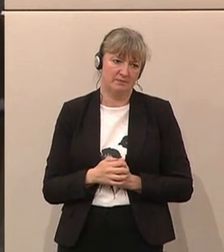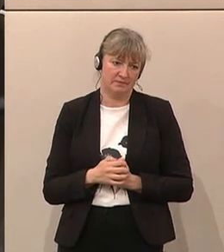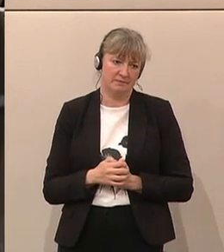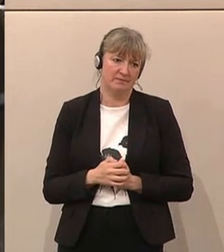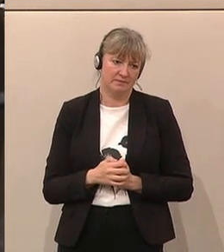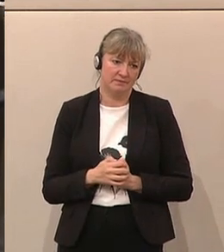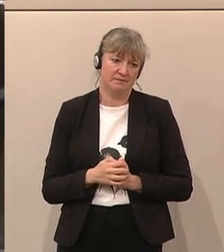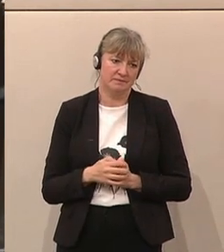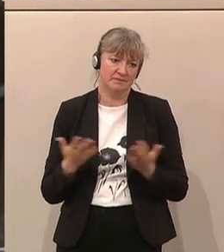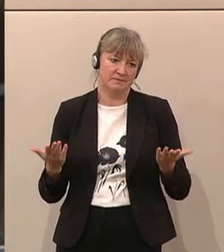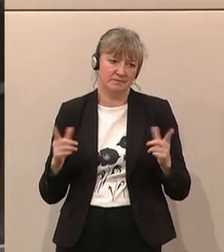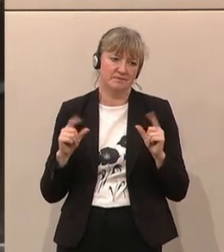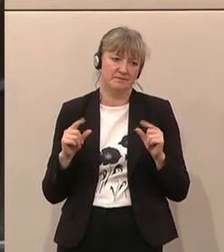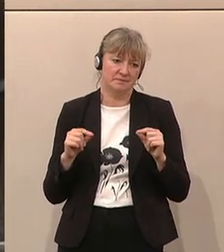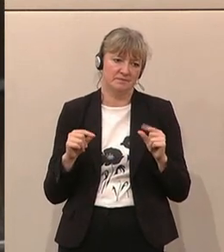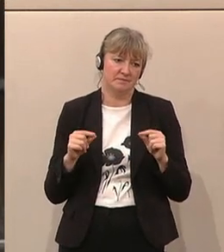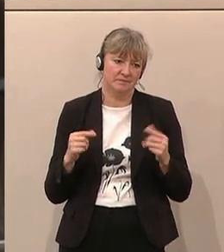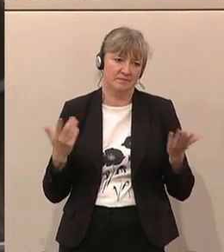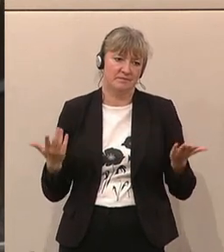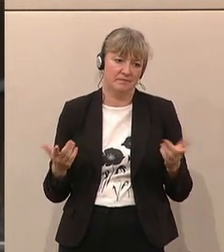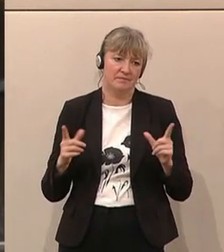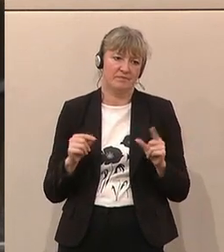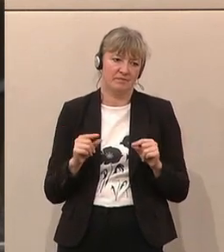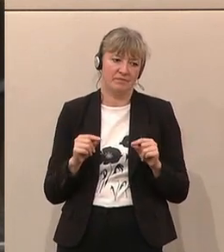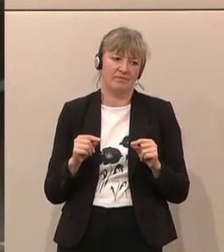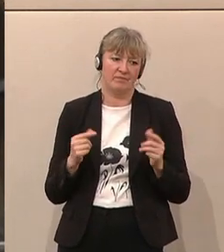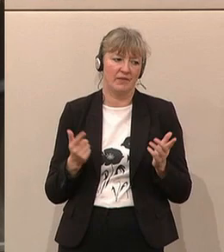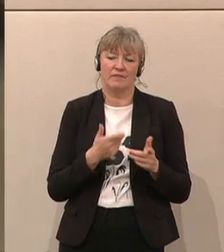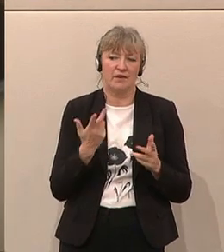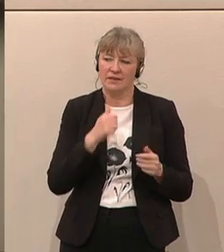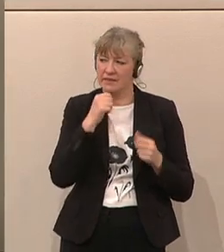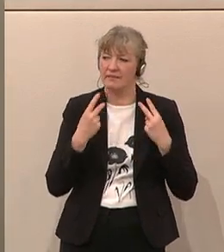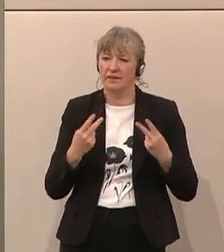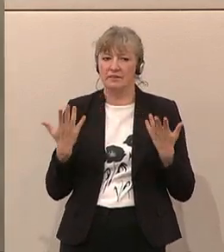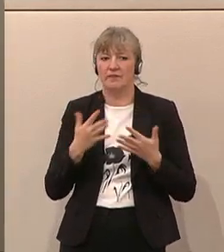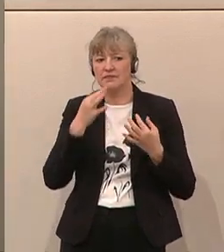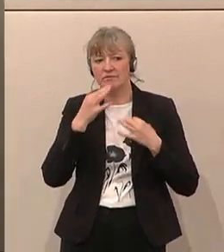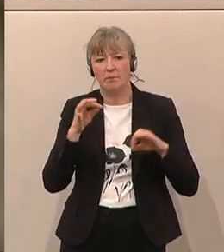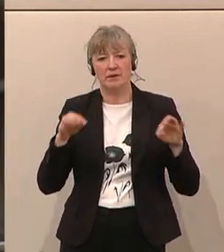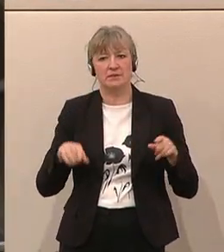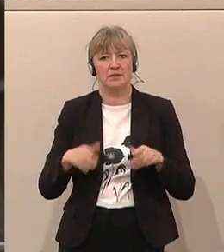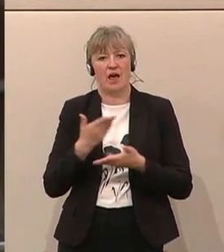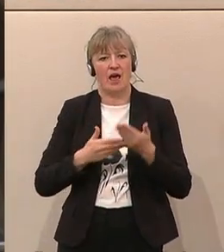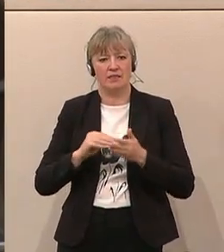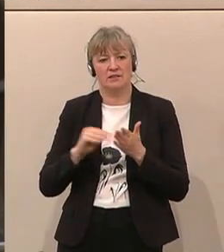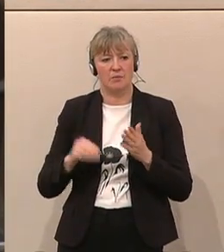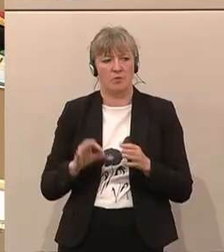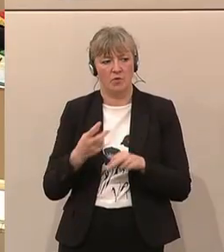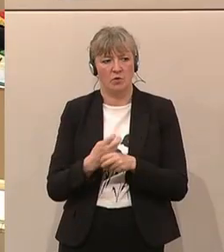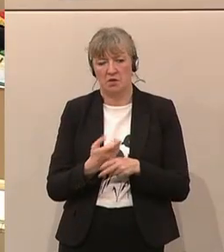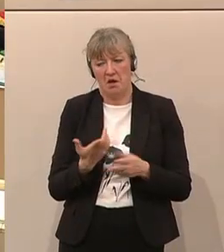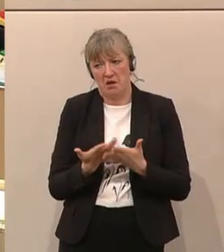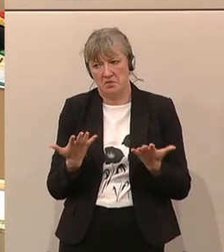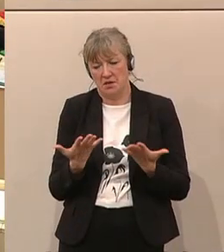die FPÖ endgültig ihre Versprechen über Bord geworfen und Ihnen ist nicht wichtig, an einer Verbesserung in diesem Handelsabkommen für Österreich